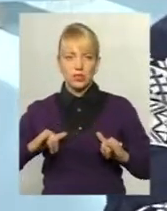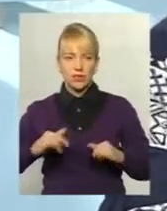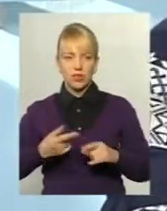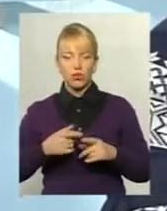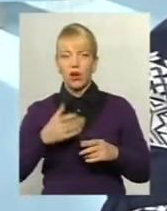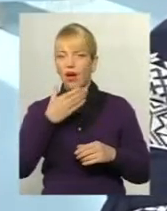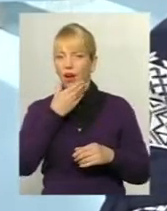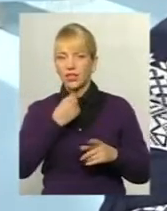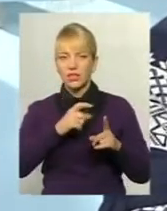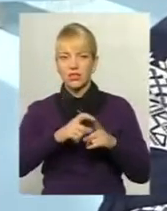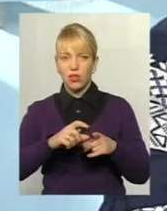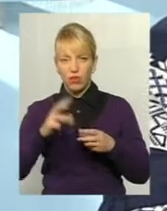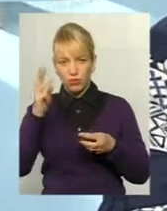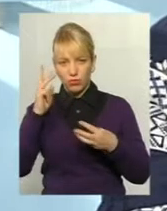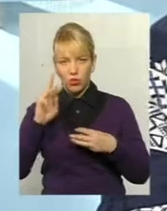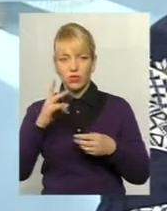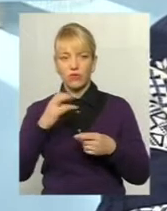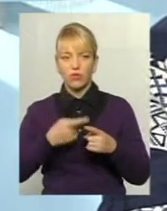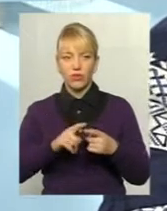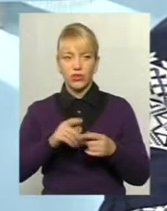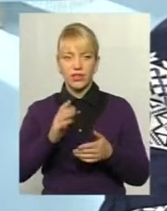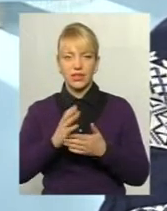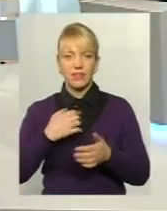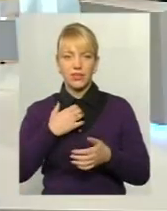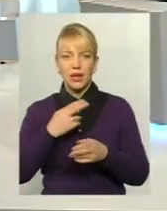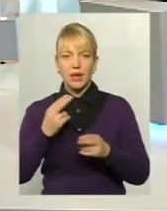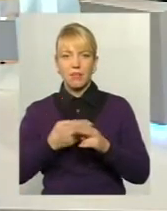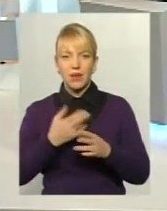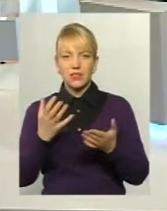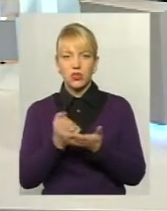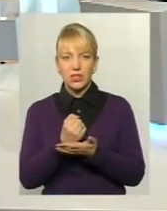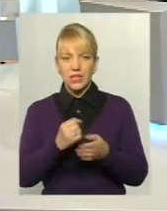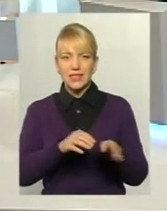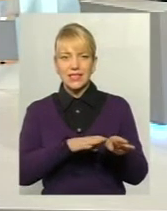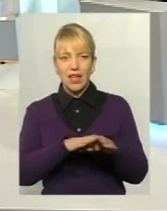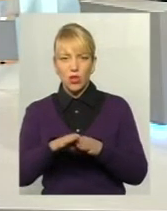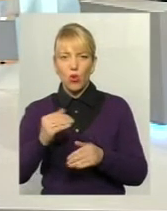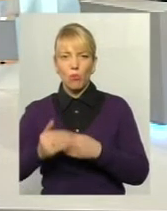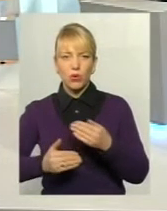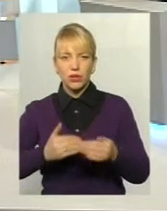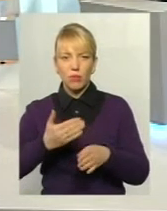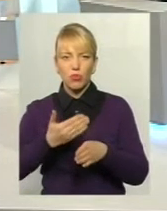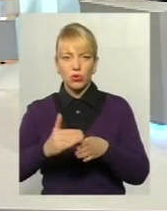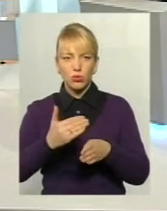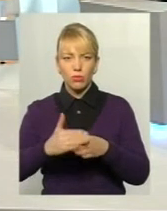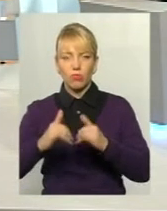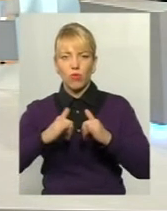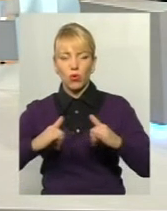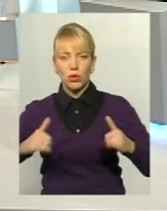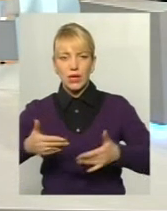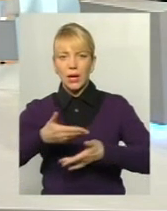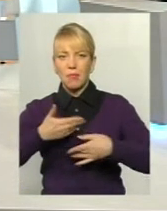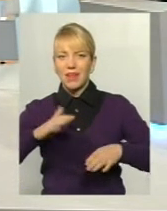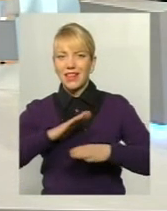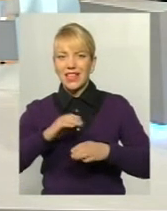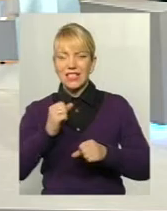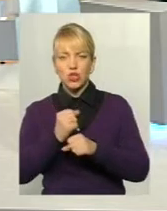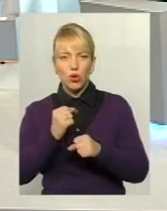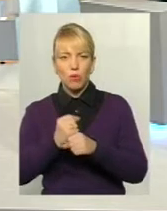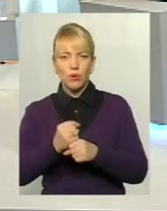модне слово, але воно насправді є важливим. Без досягнення сталого, поетапного, поступового розвитку ми не зробимо